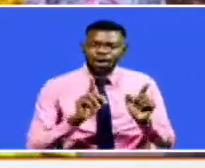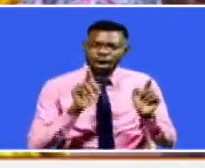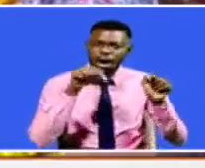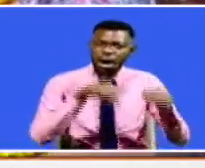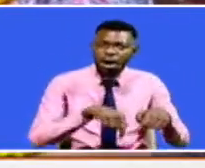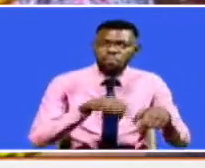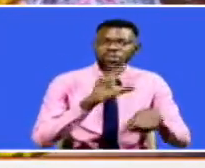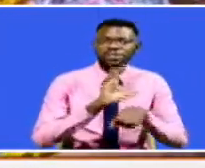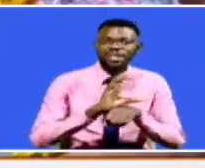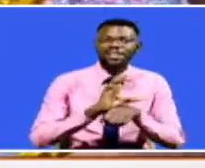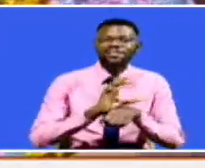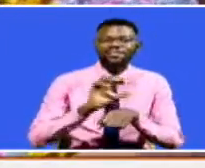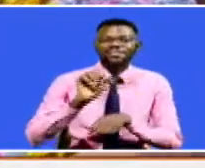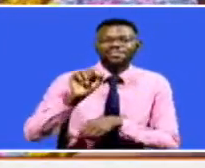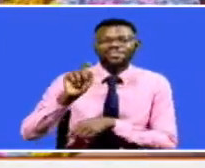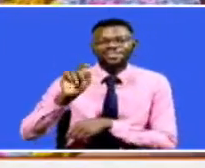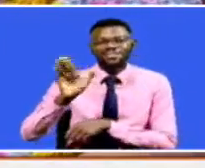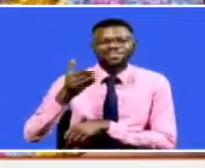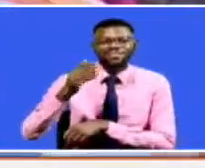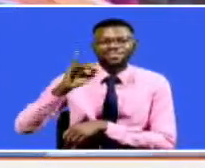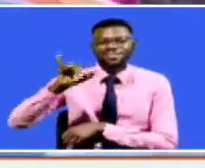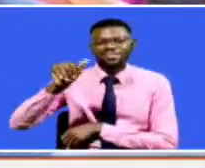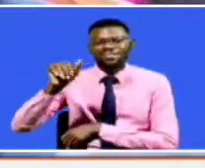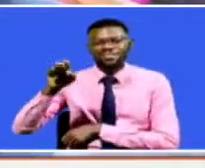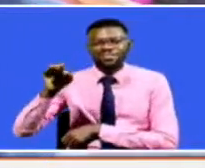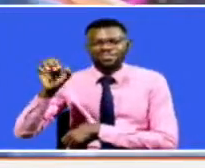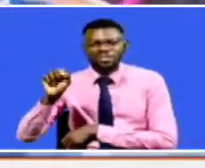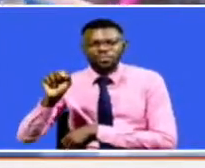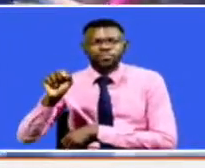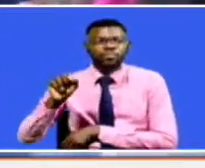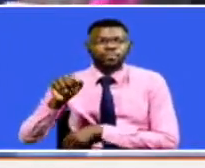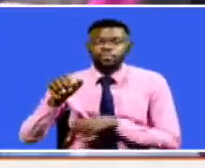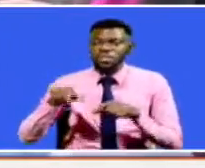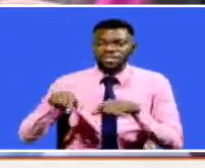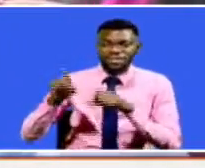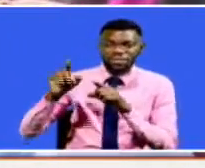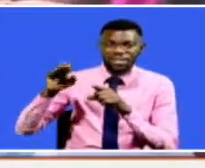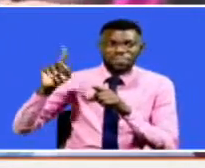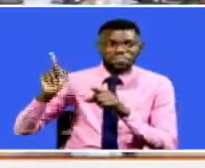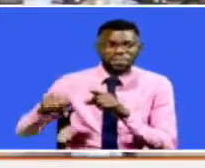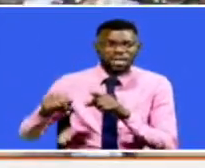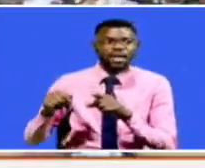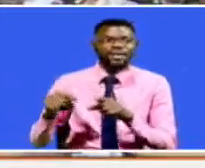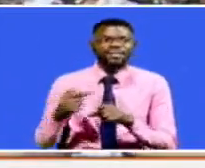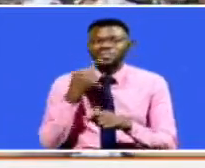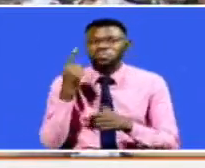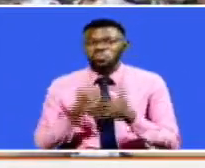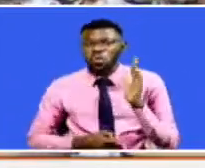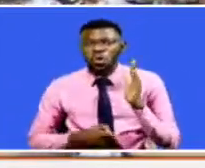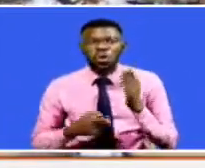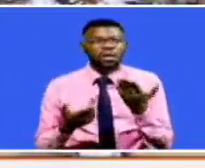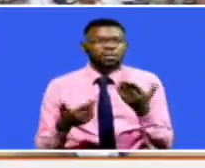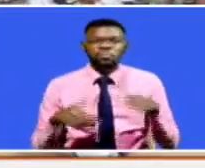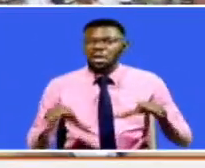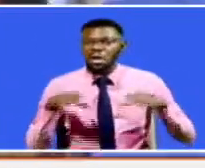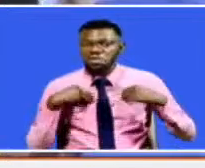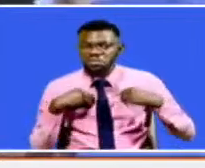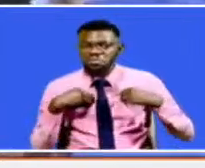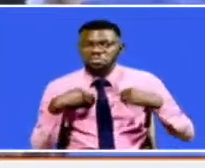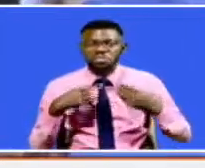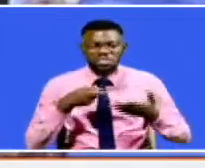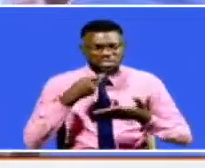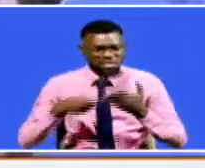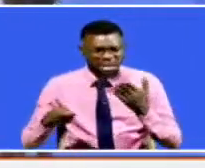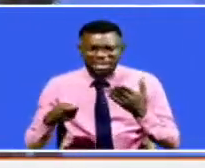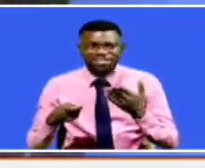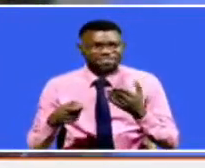service at St. James Embali in the same area, where legislators too took cue, vowing not to be rubber stamps to a document that